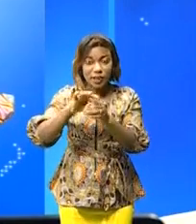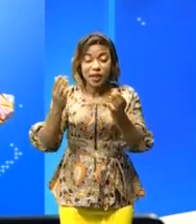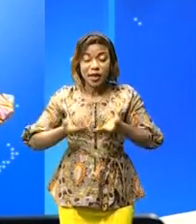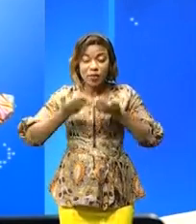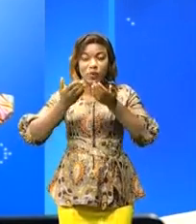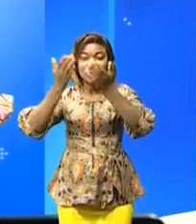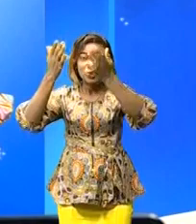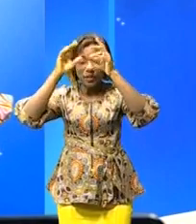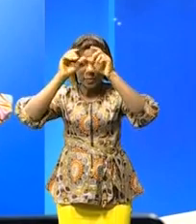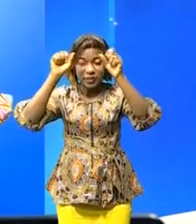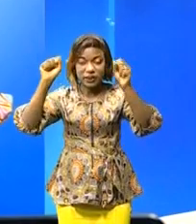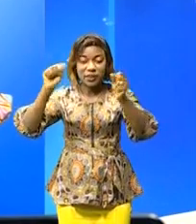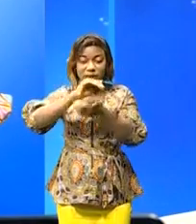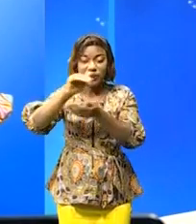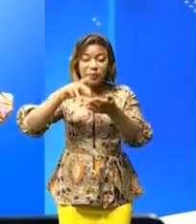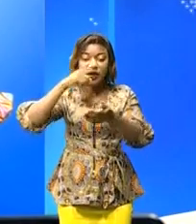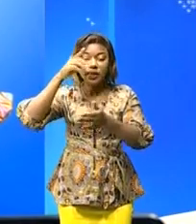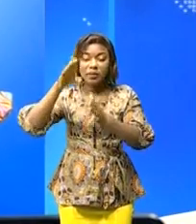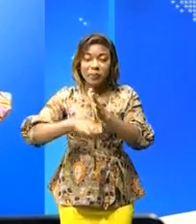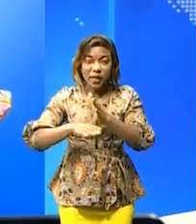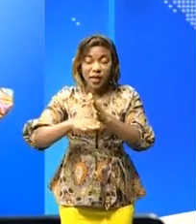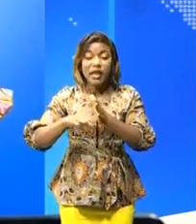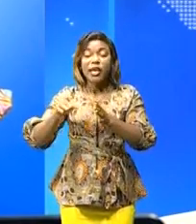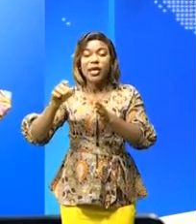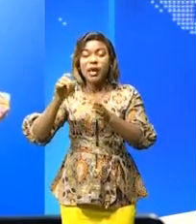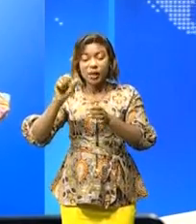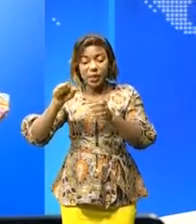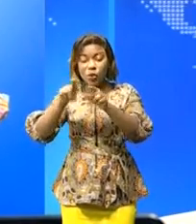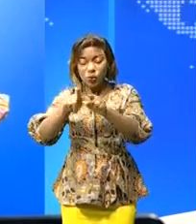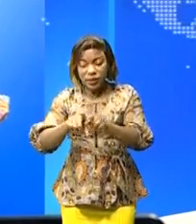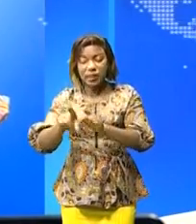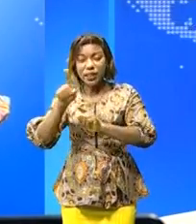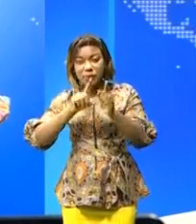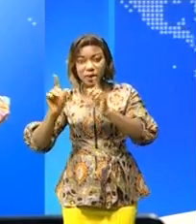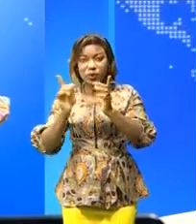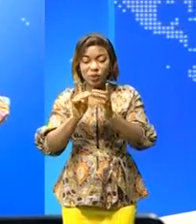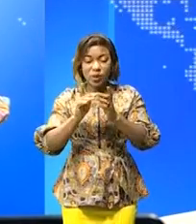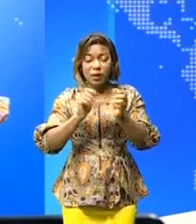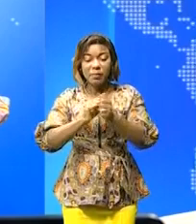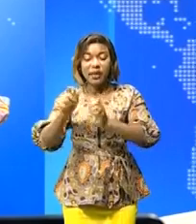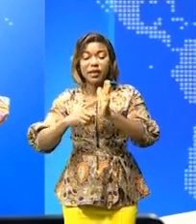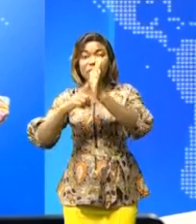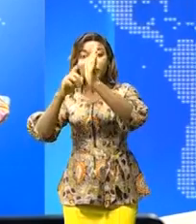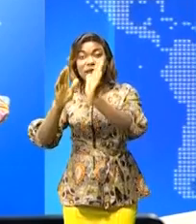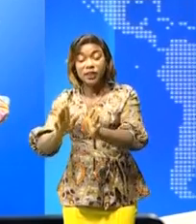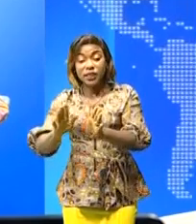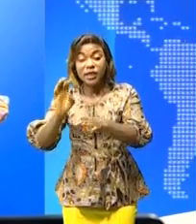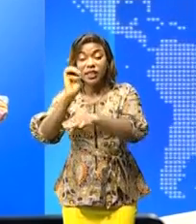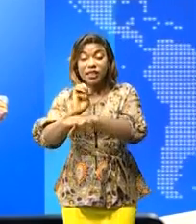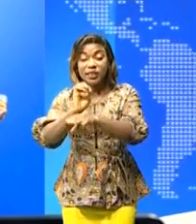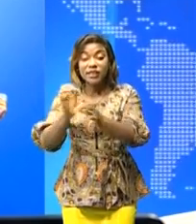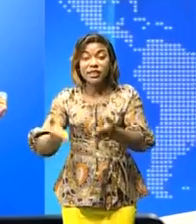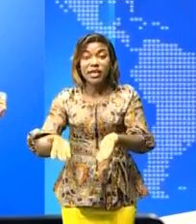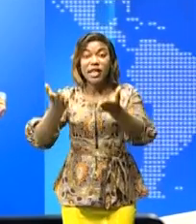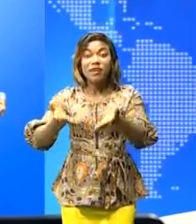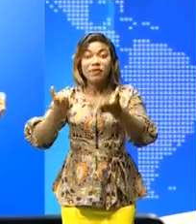du président de l'Assemblée nationale, honorable Mbosso Podiakwanga, contacté par le représentant des églises de Réveil, le